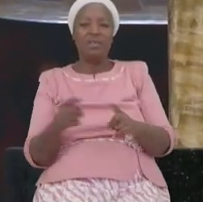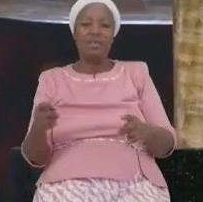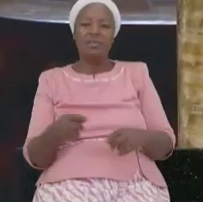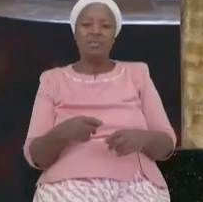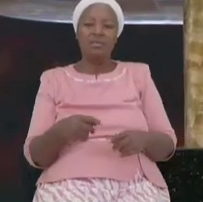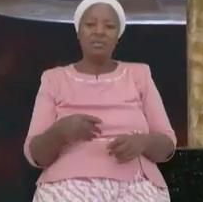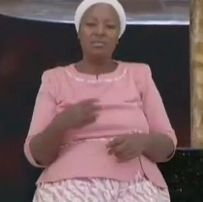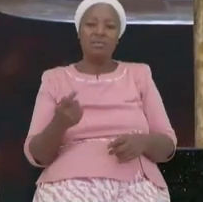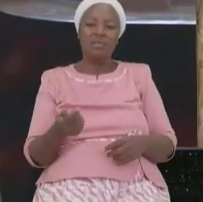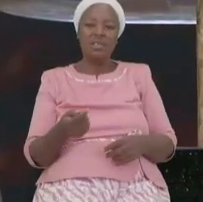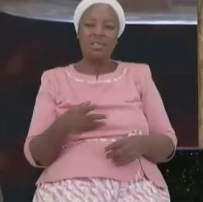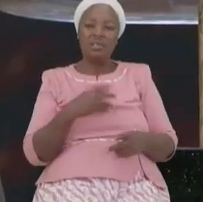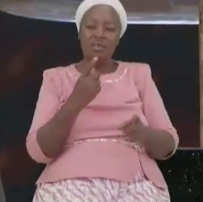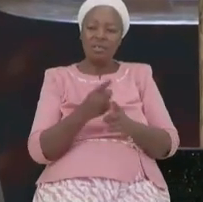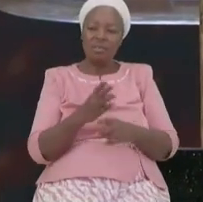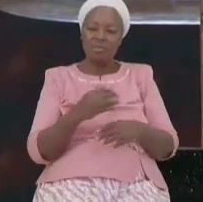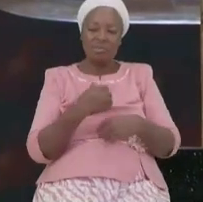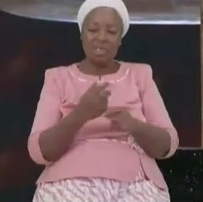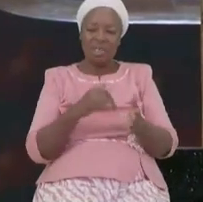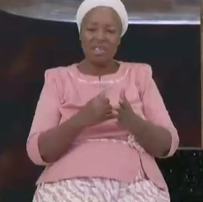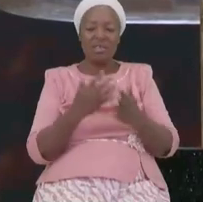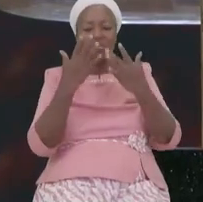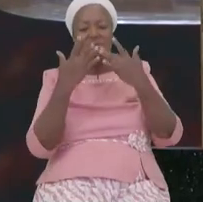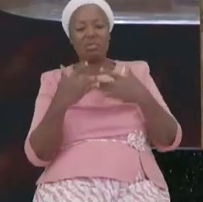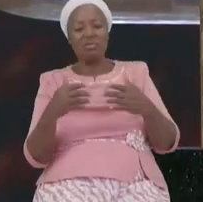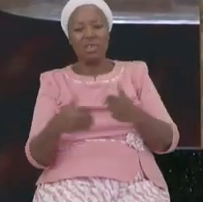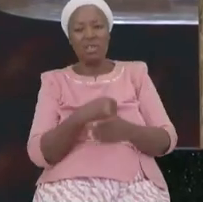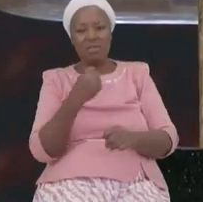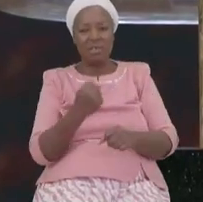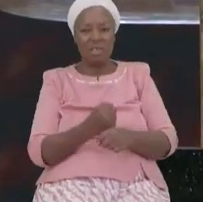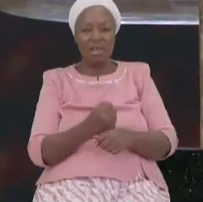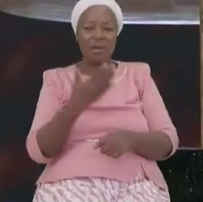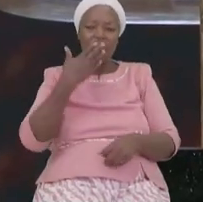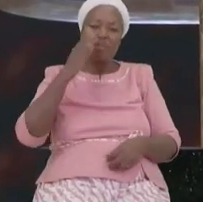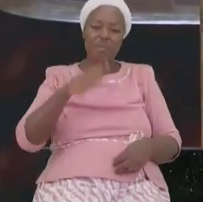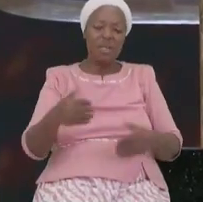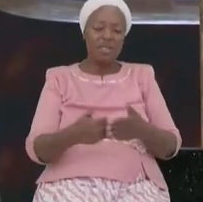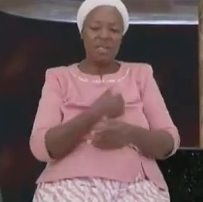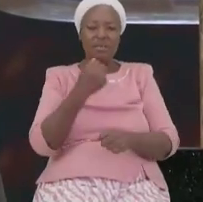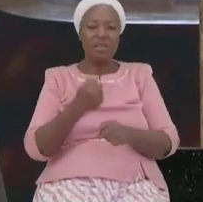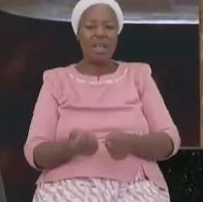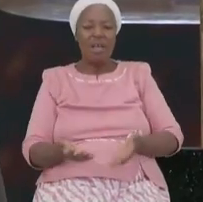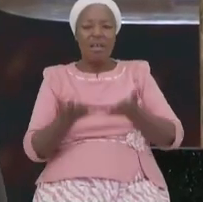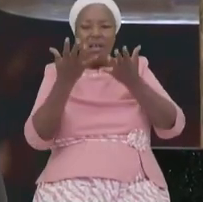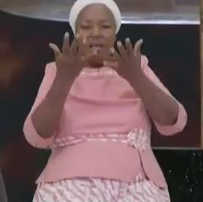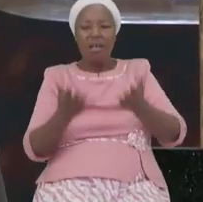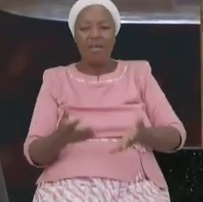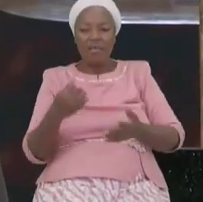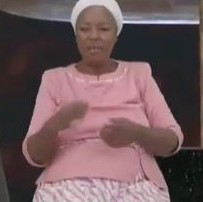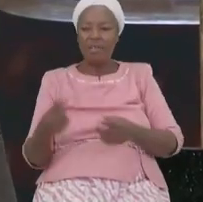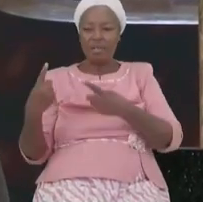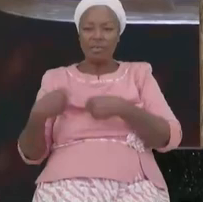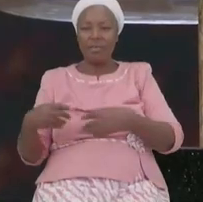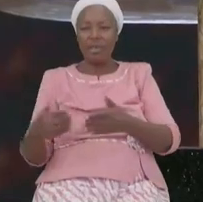c'est une année de douleur, une année malheureuse, lourdeur dans le cœur. Mais pour